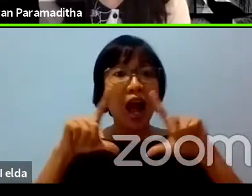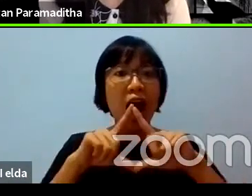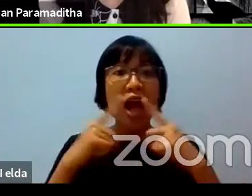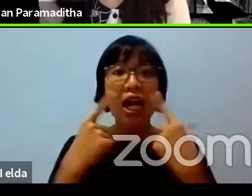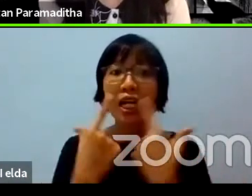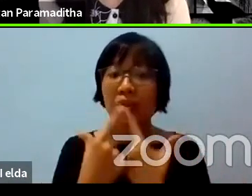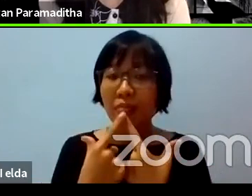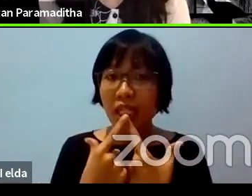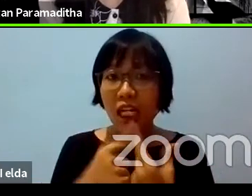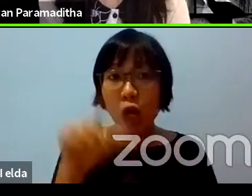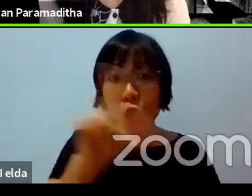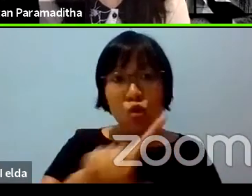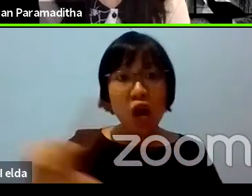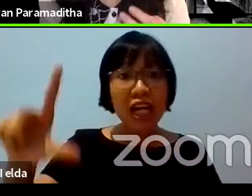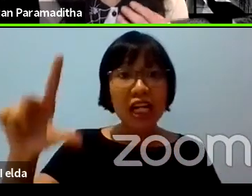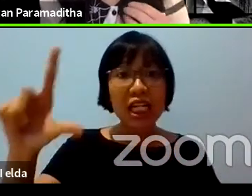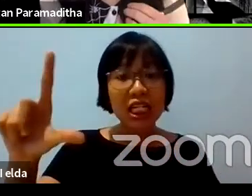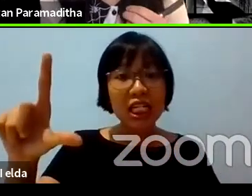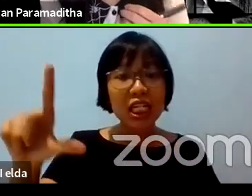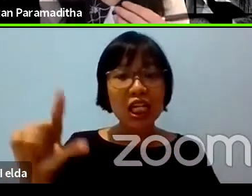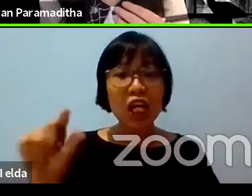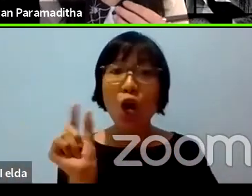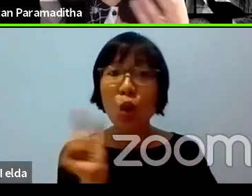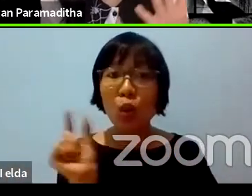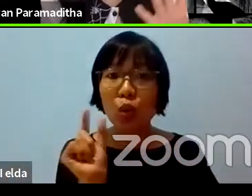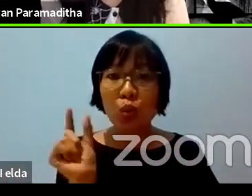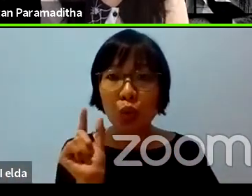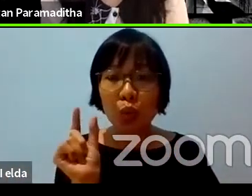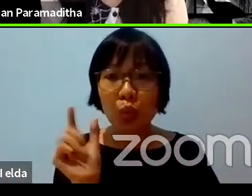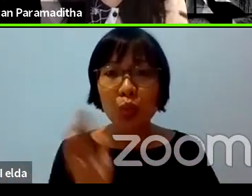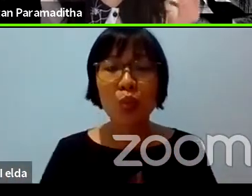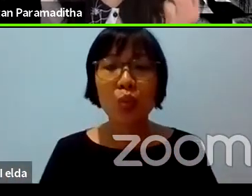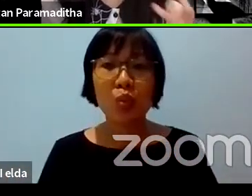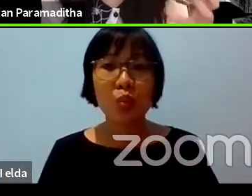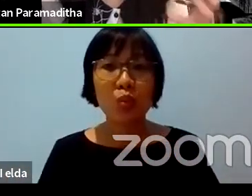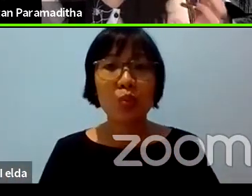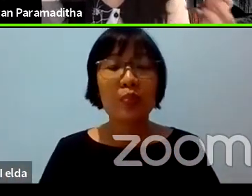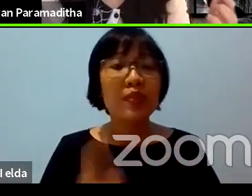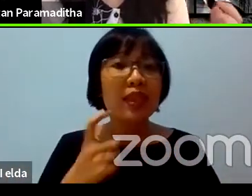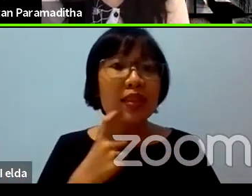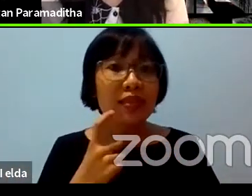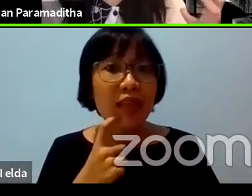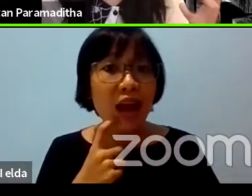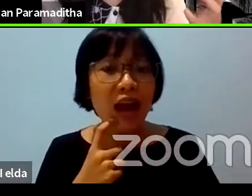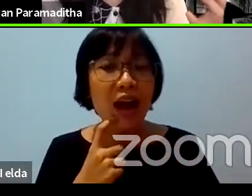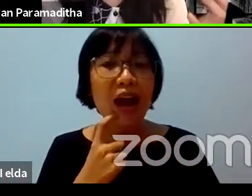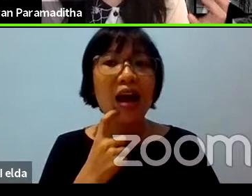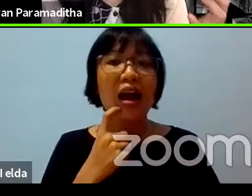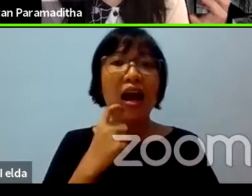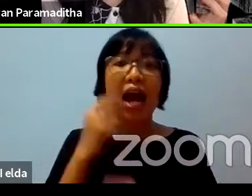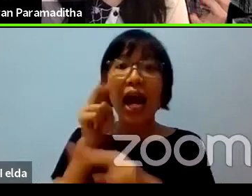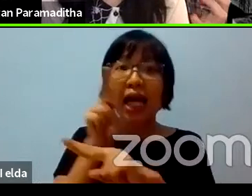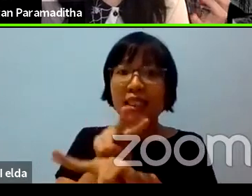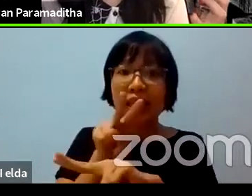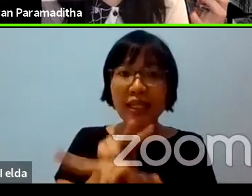Seksisme yang katakanlah blatant gitu, yang terang-terangan itu